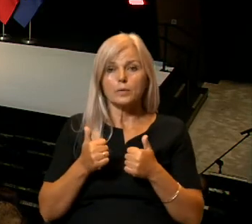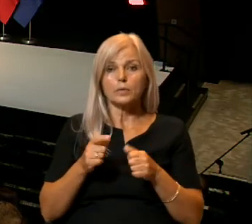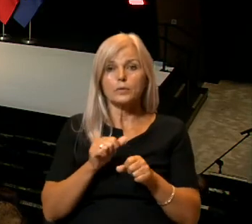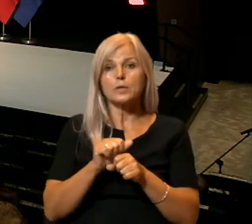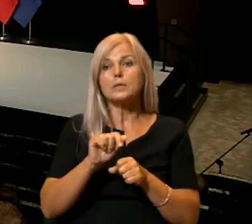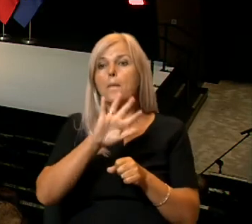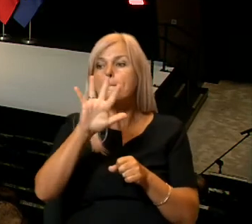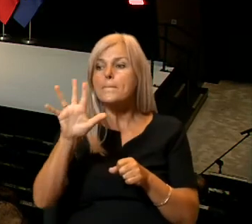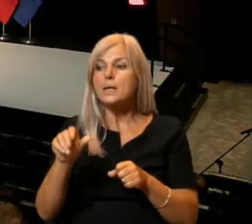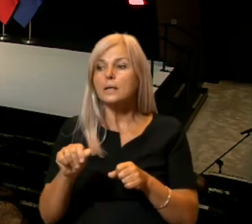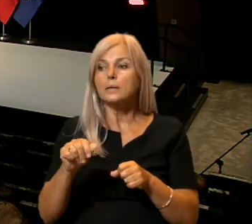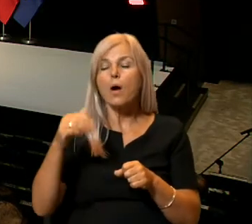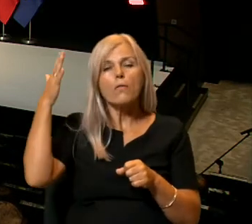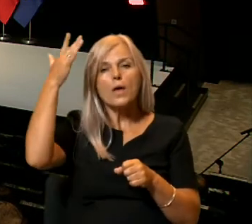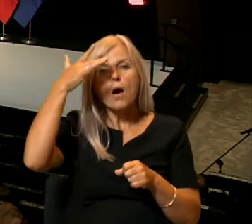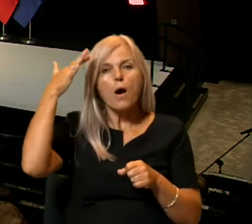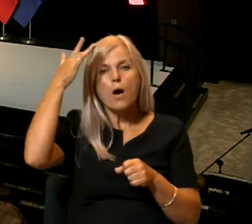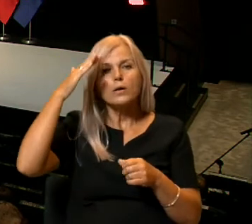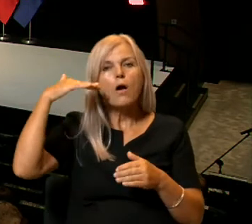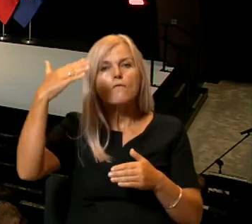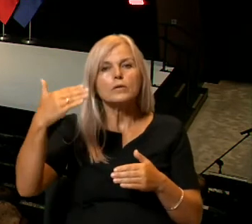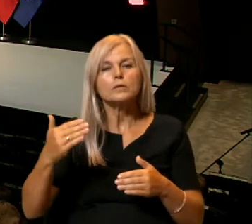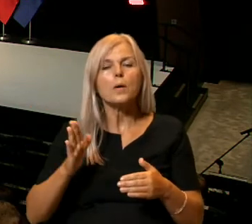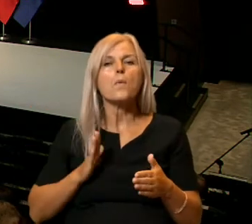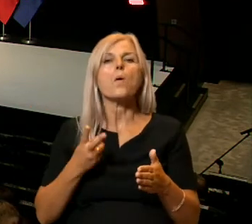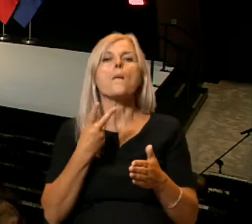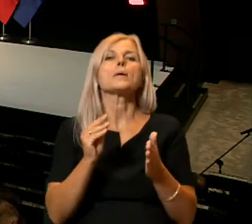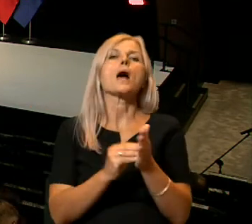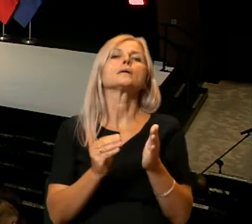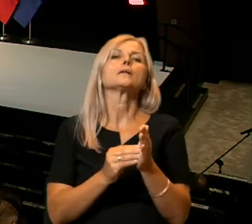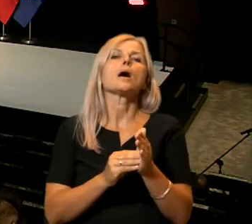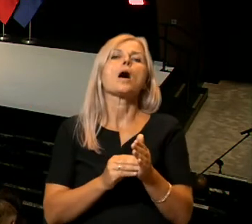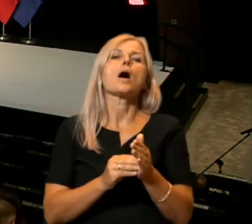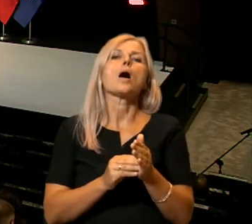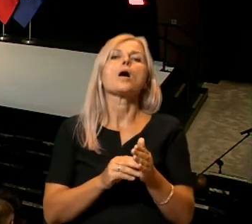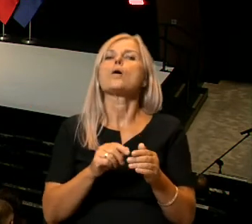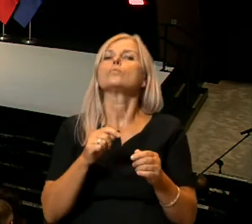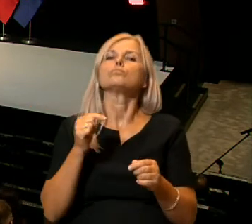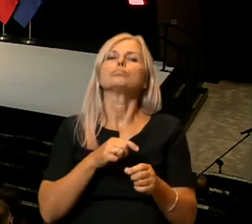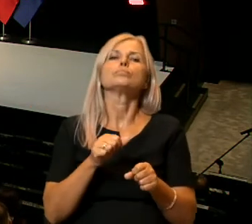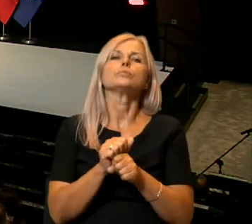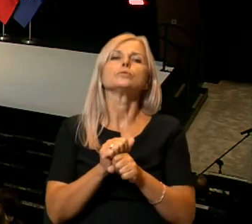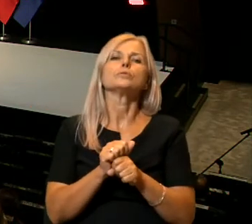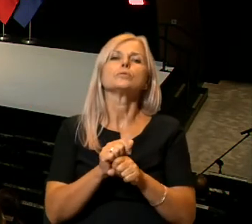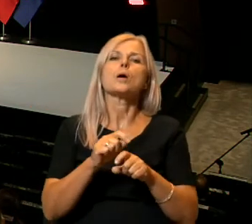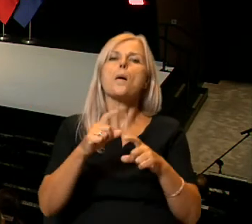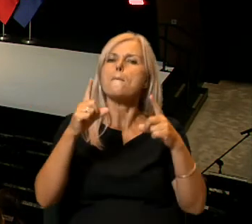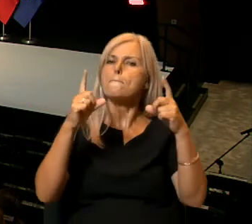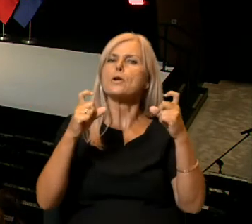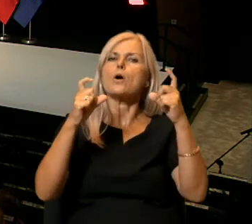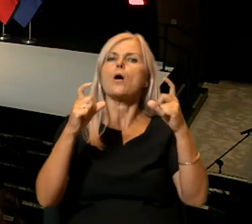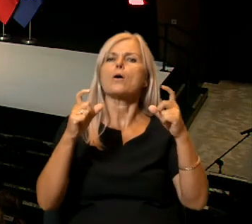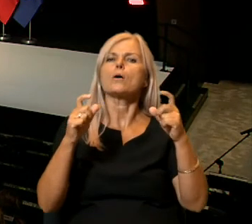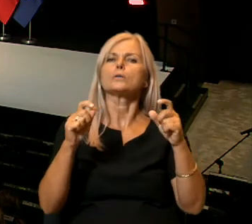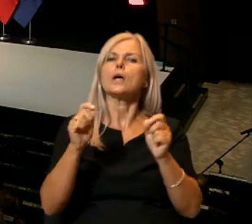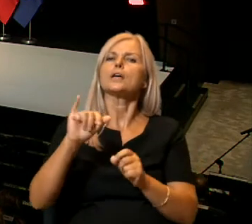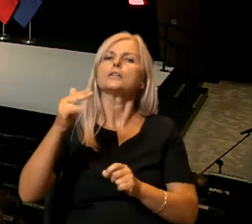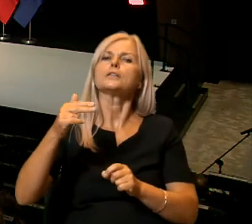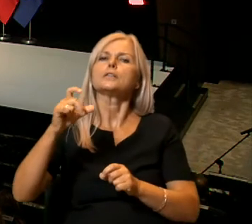piękną teorią w pana wykładzie stało się praktyką, musi zaistnieć ten moment inicjacji, czyli musi